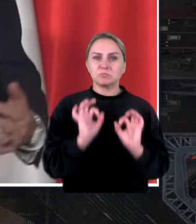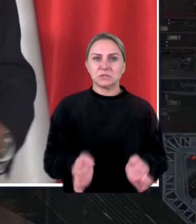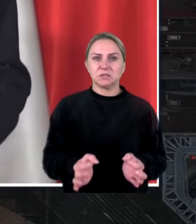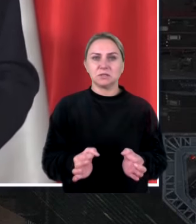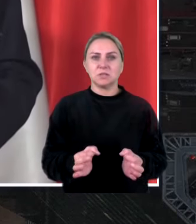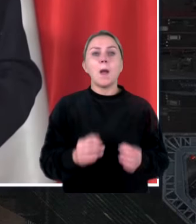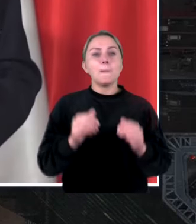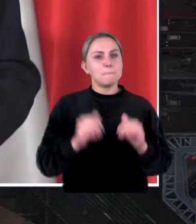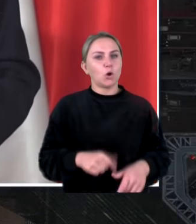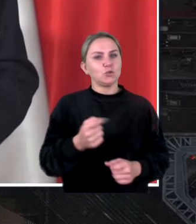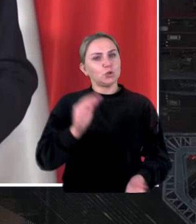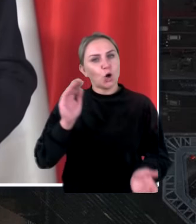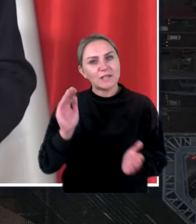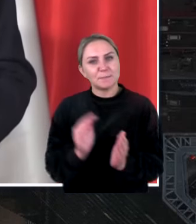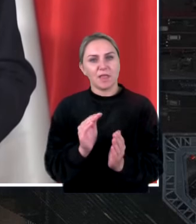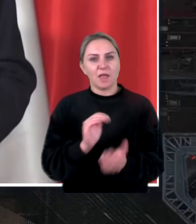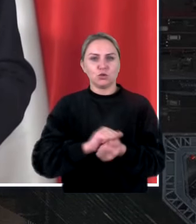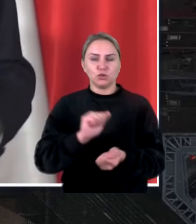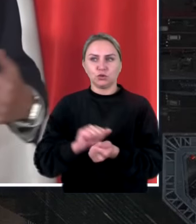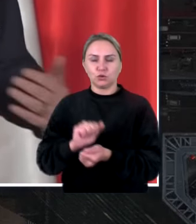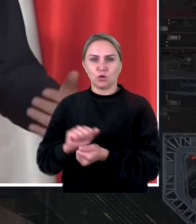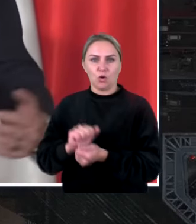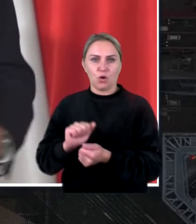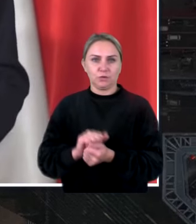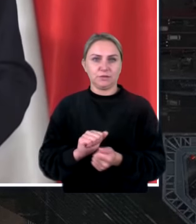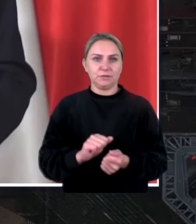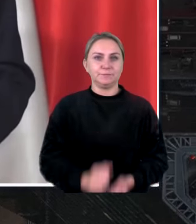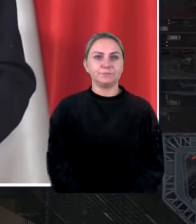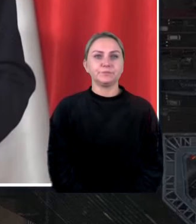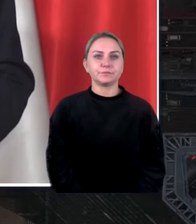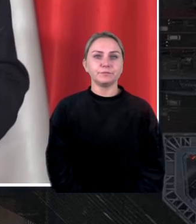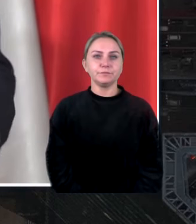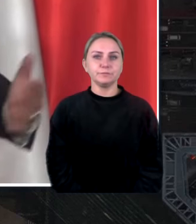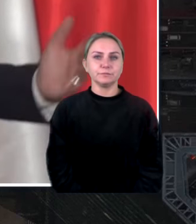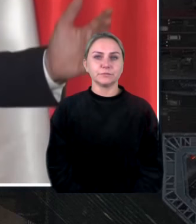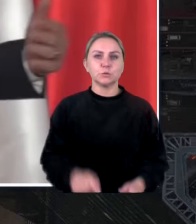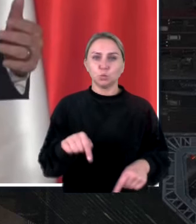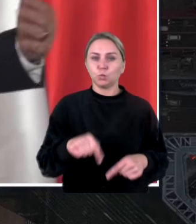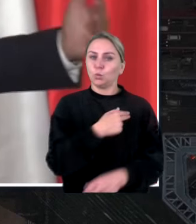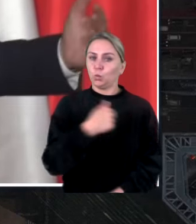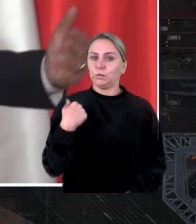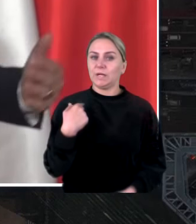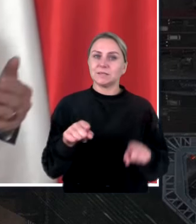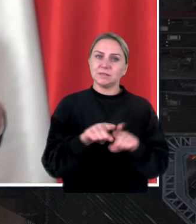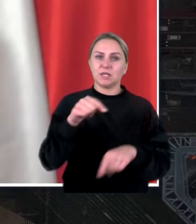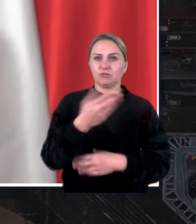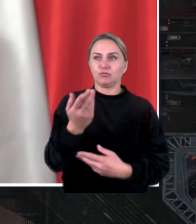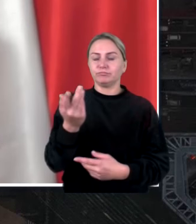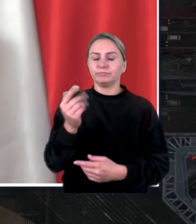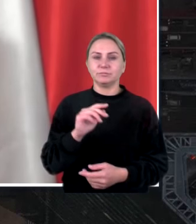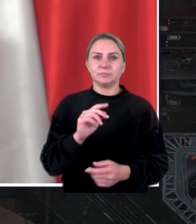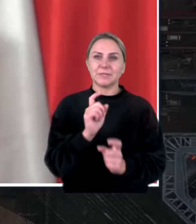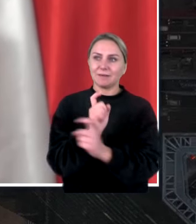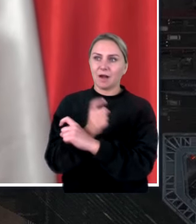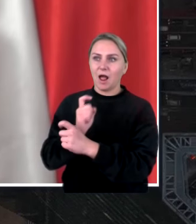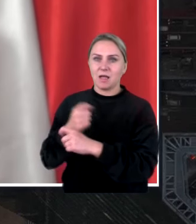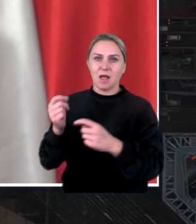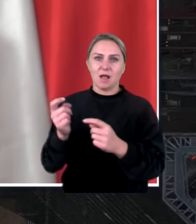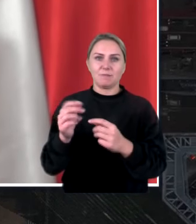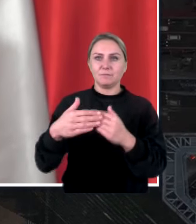te szkody, które by powstały u nas, czy też w krajach sąsiednich. Bardzo się cieszę, że ten system działa, że